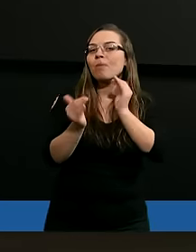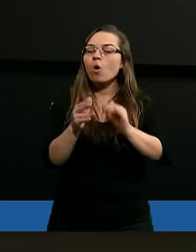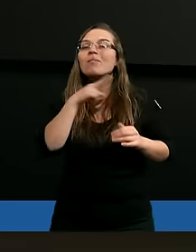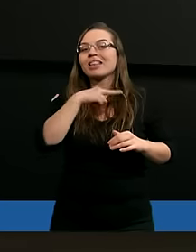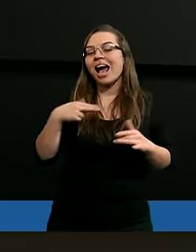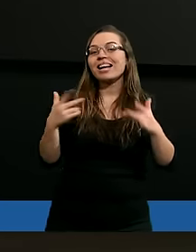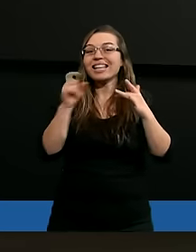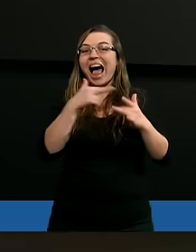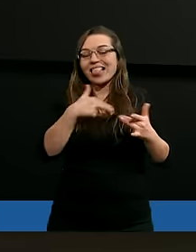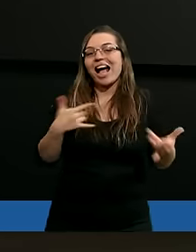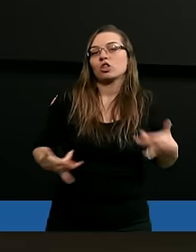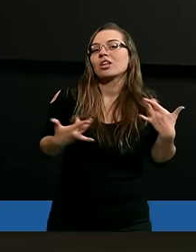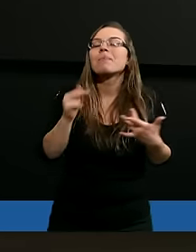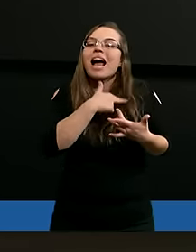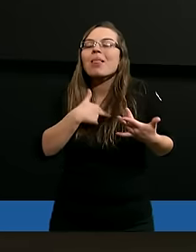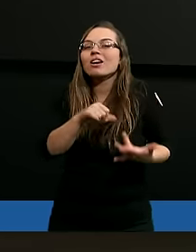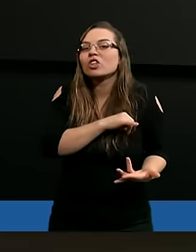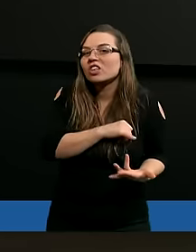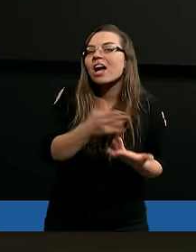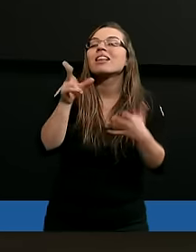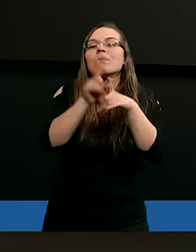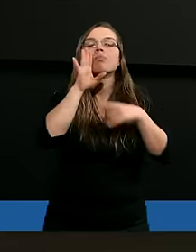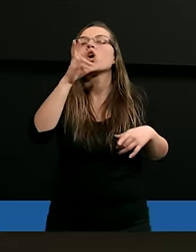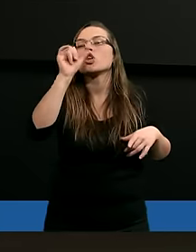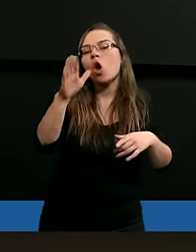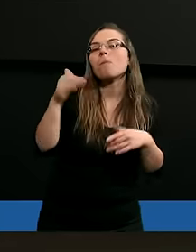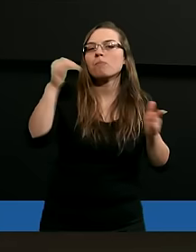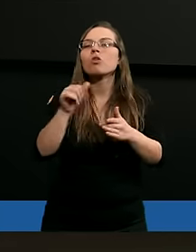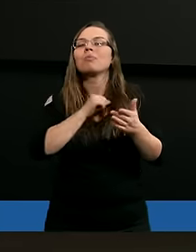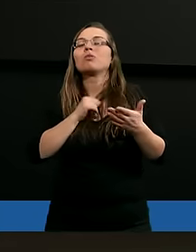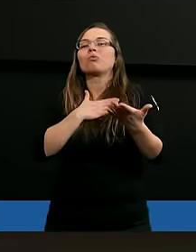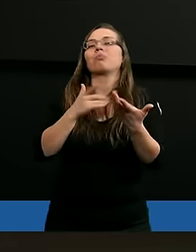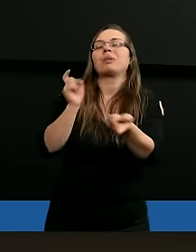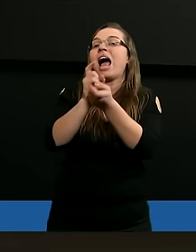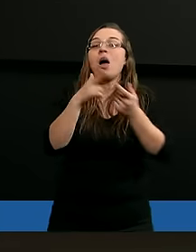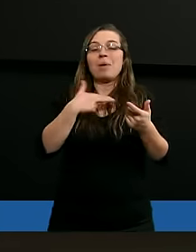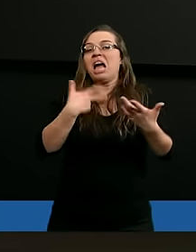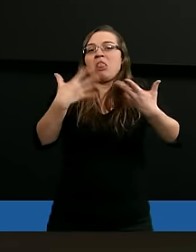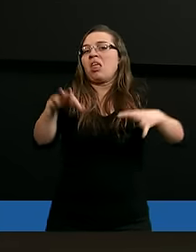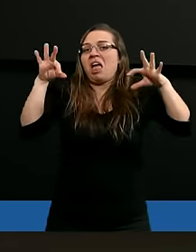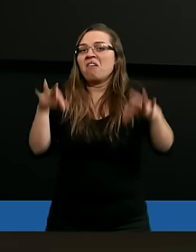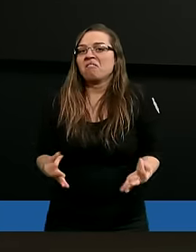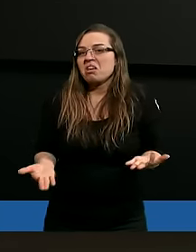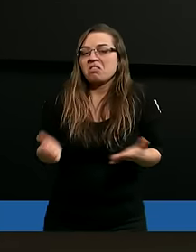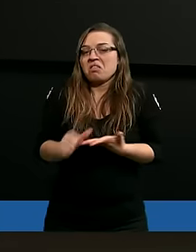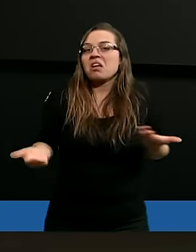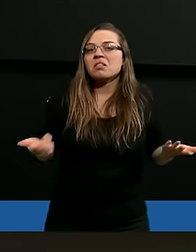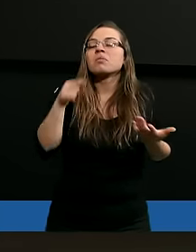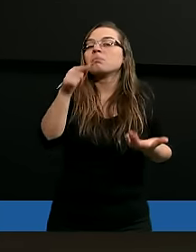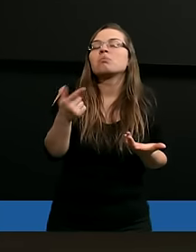cierpienie, nawet jeżeli tak jak Hiob możemy się czuć tak bardzo niewinni,